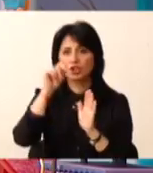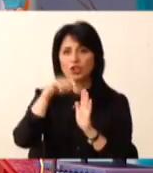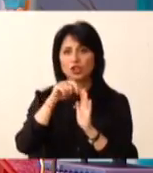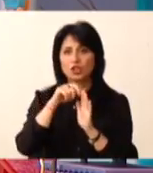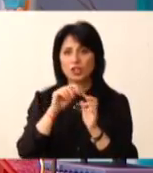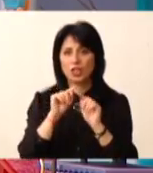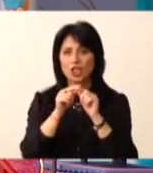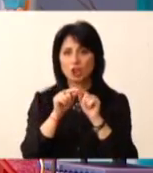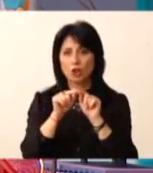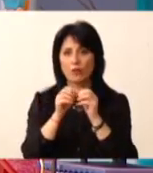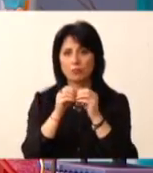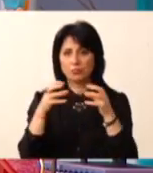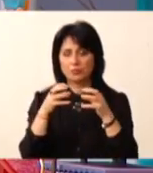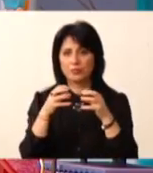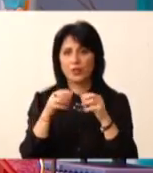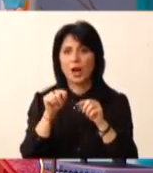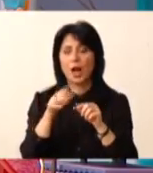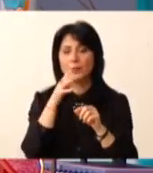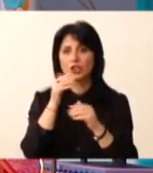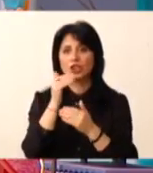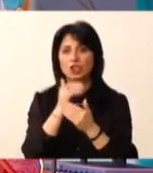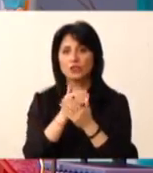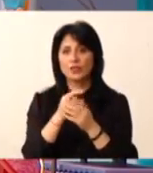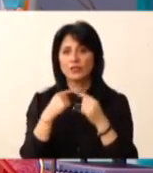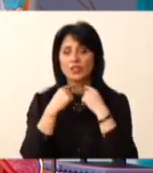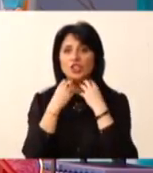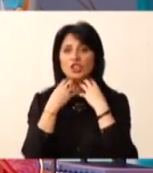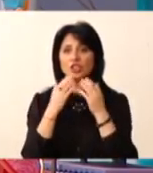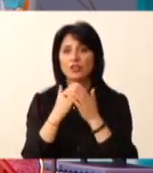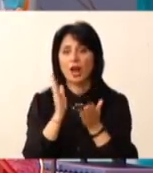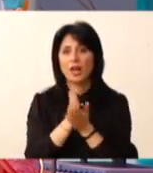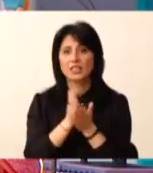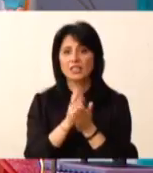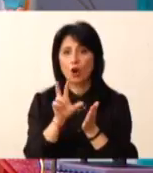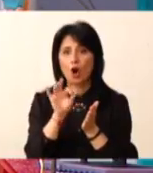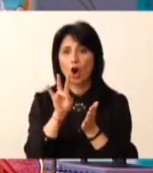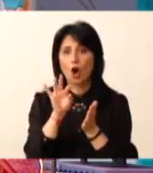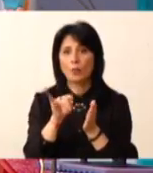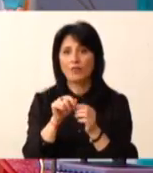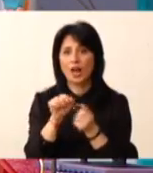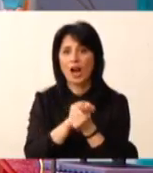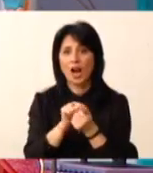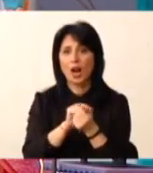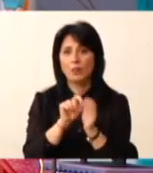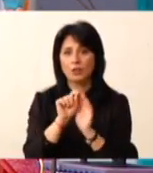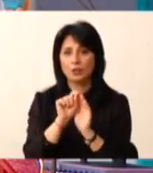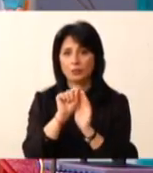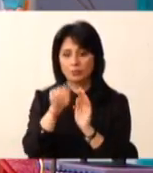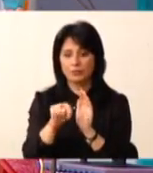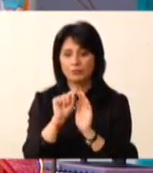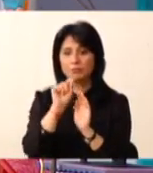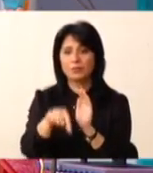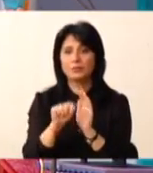ჯირკვლის ქსოვილის რღვევა და ამის შედეგად ფარისებრი ჯირკვალში არსებული ჰორმონების გამომუშავება გადმოსროლა